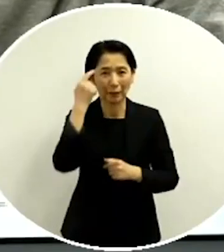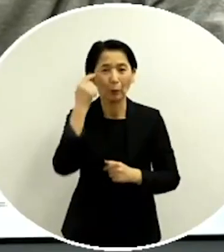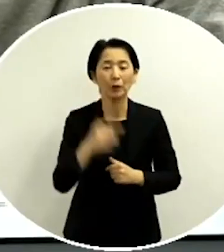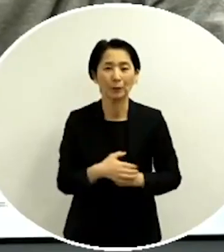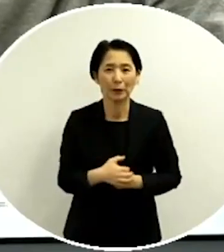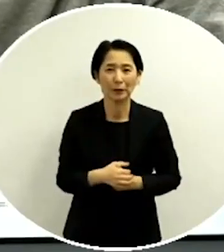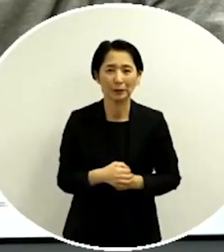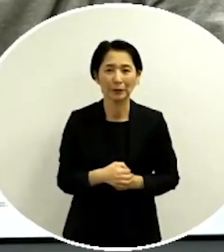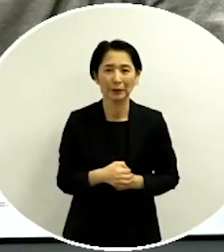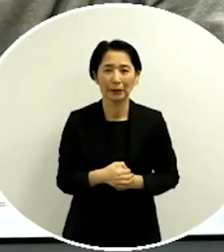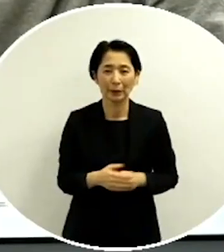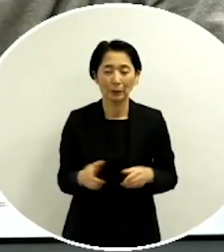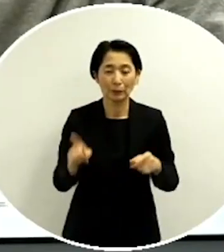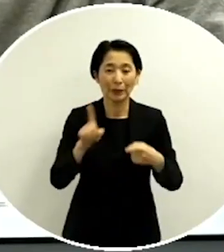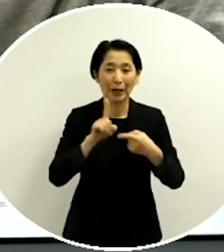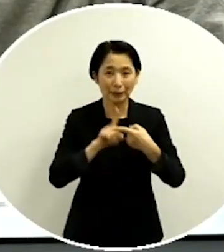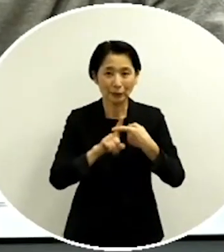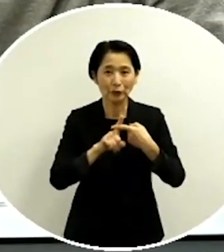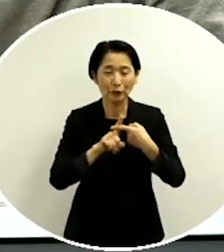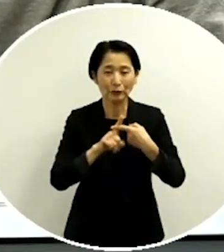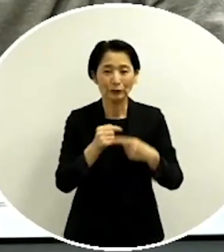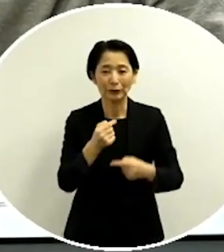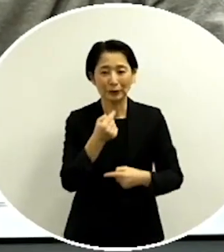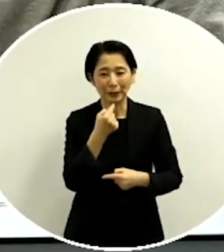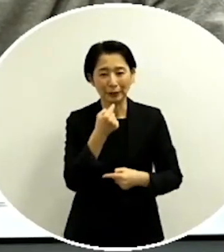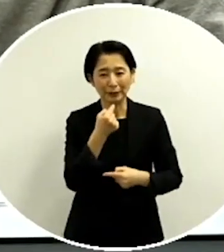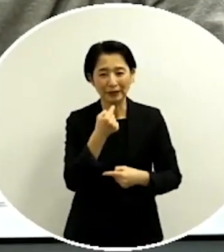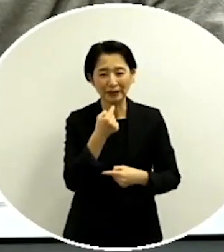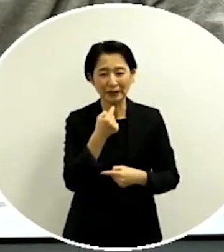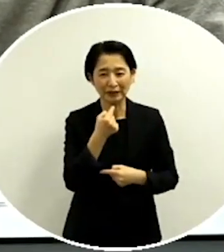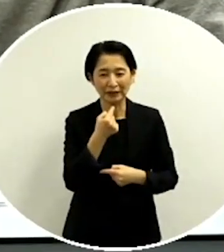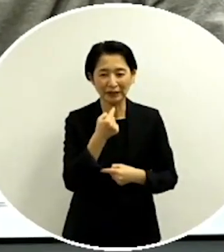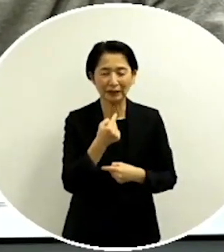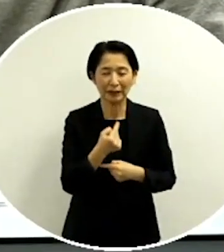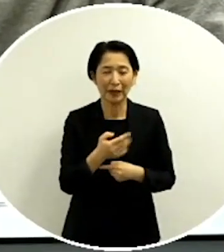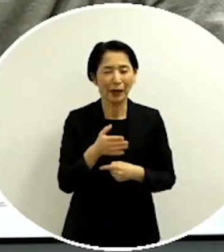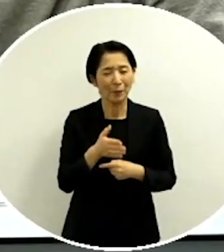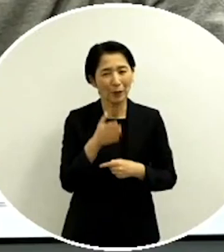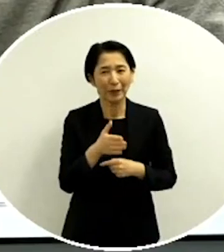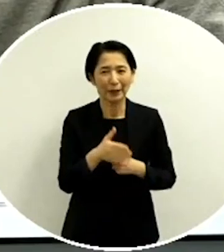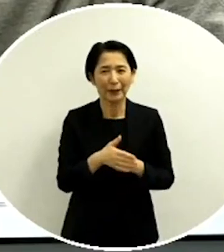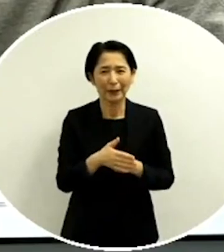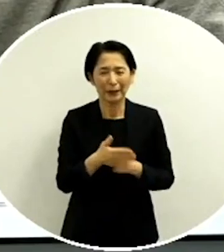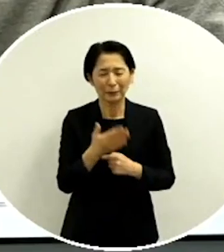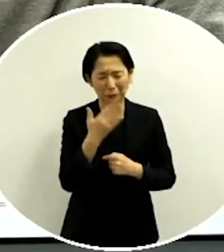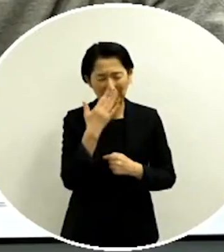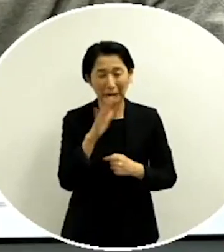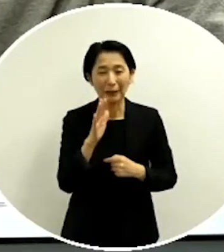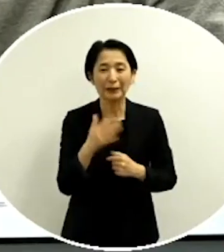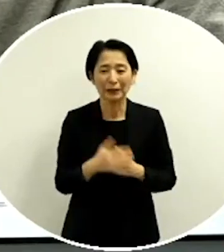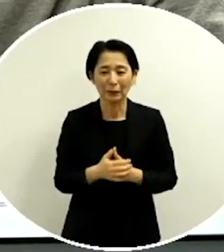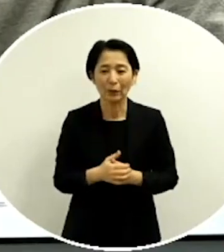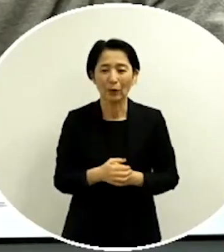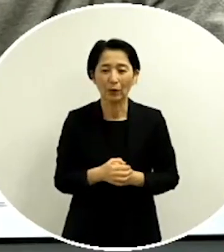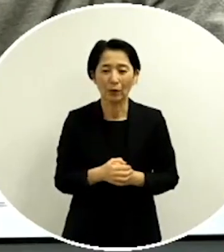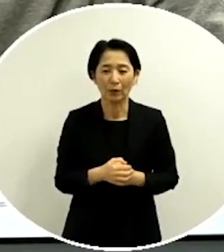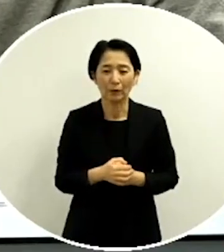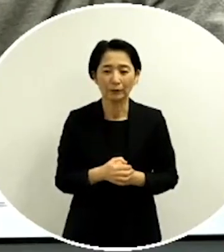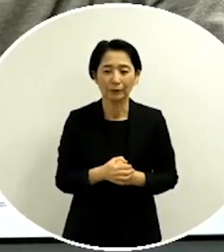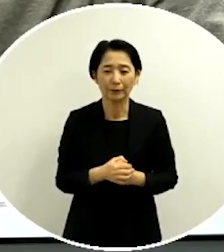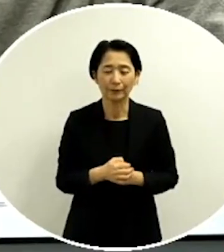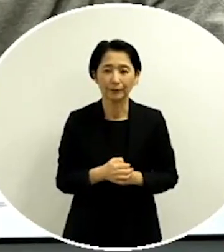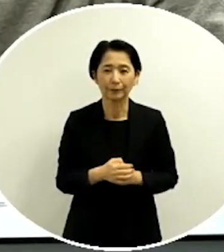思っています加えてですね悲哀擬態作るもあんまりええっていうか好んではいないんですけど